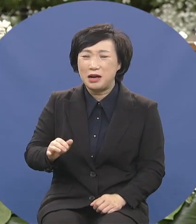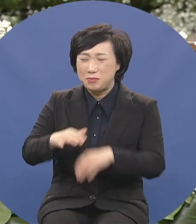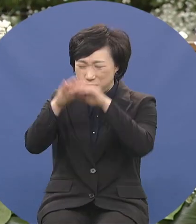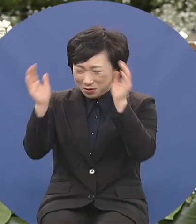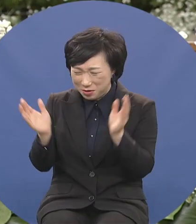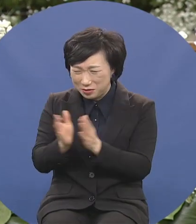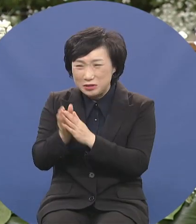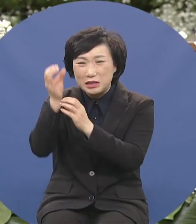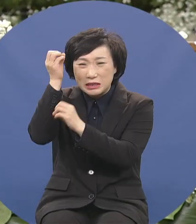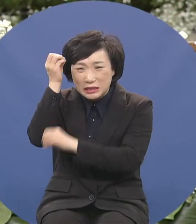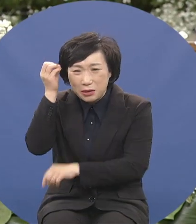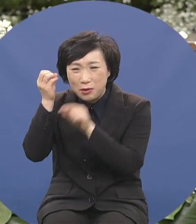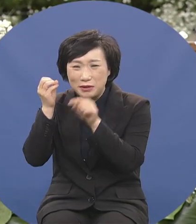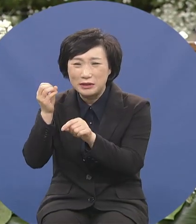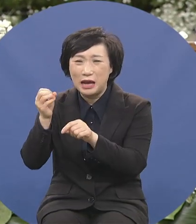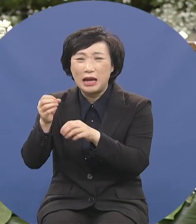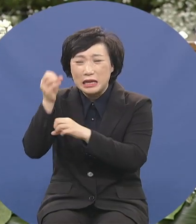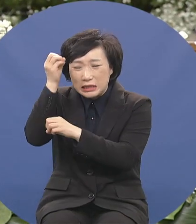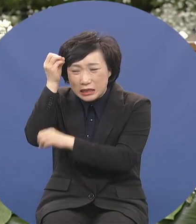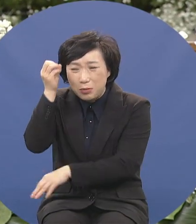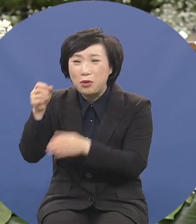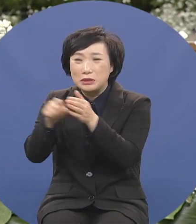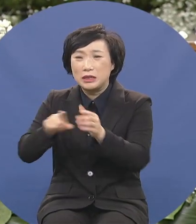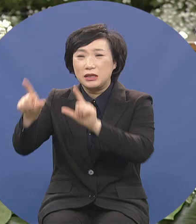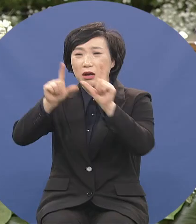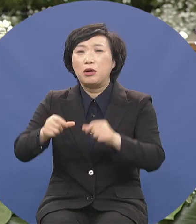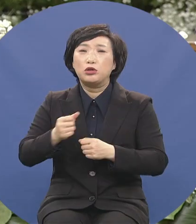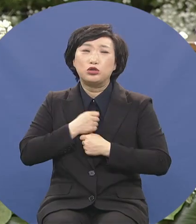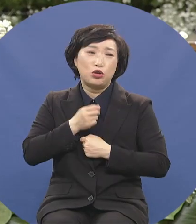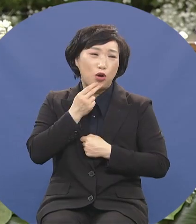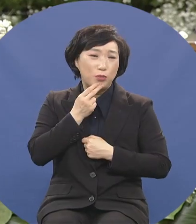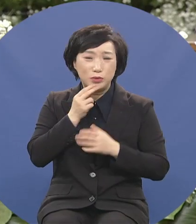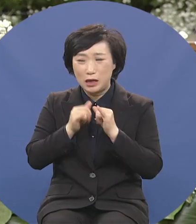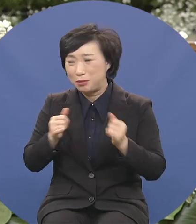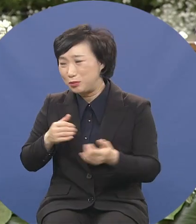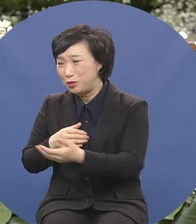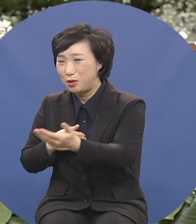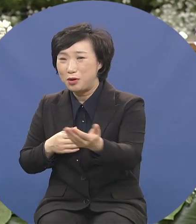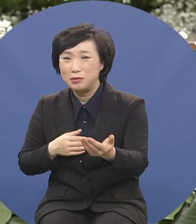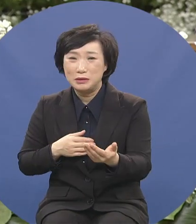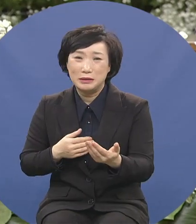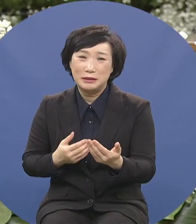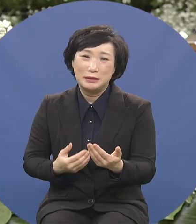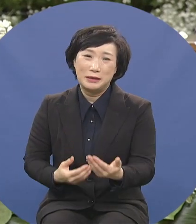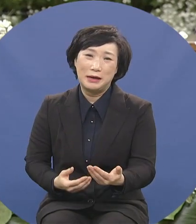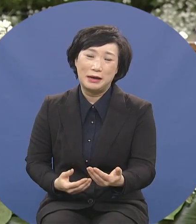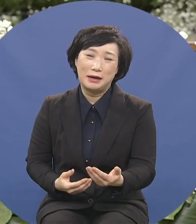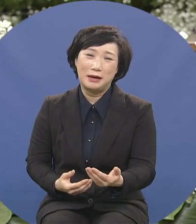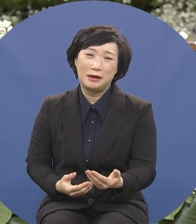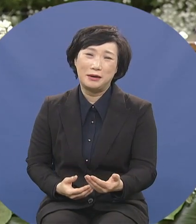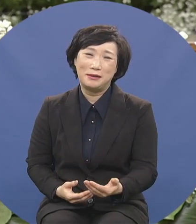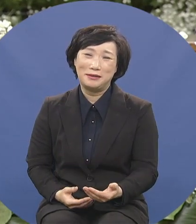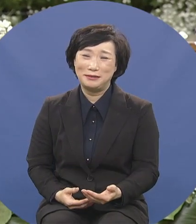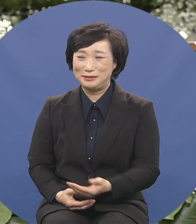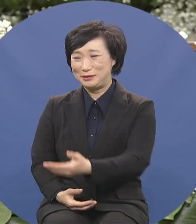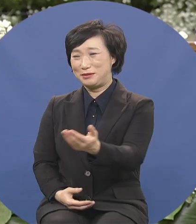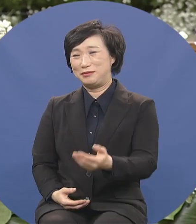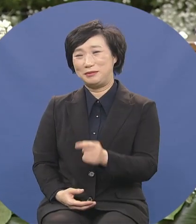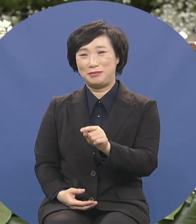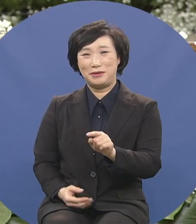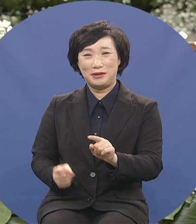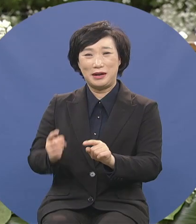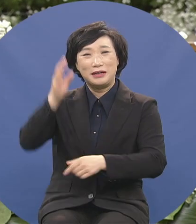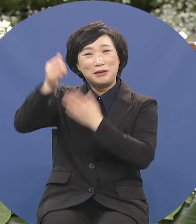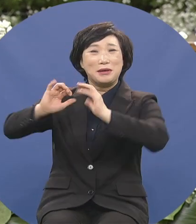교과서적인 아주 기본적인 신앙생활도 못하는 사람들이 무슨 하늘에